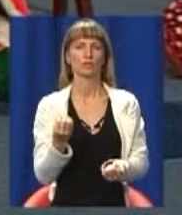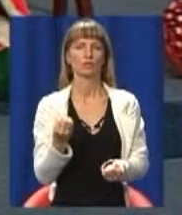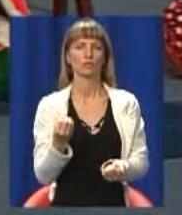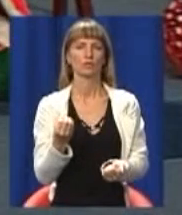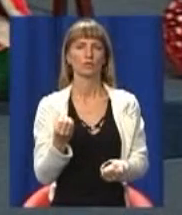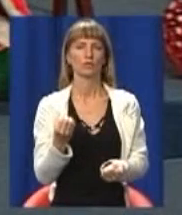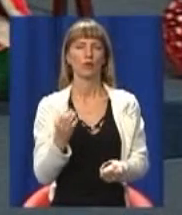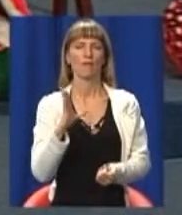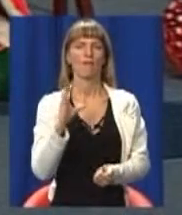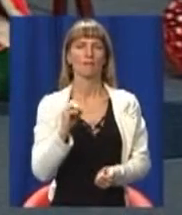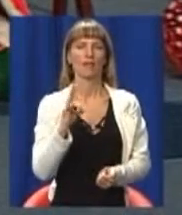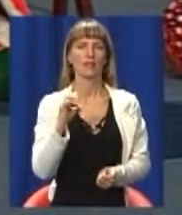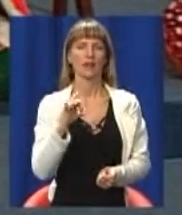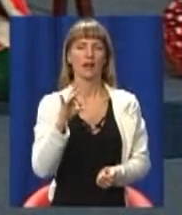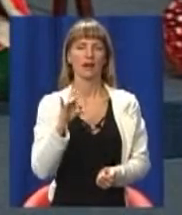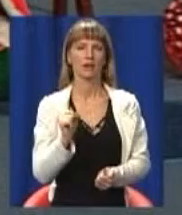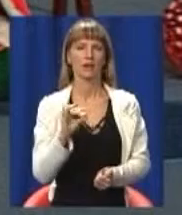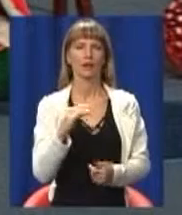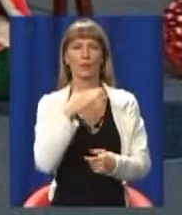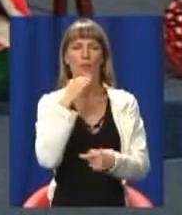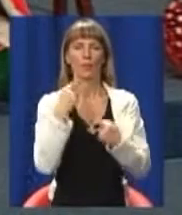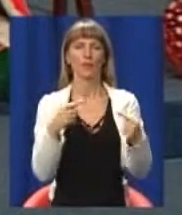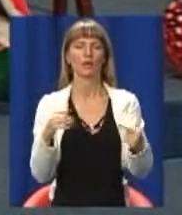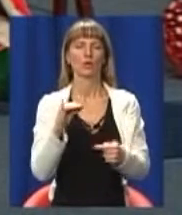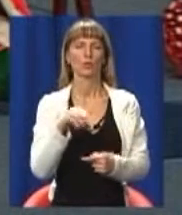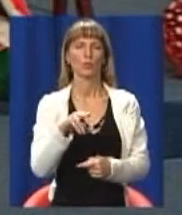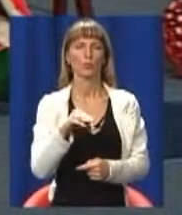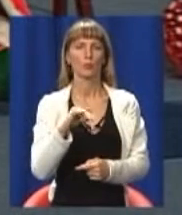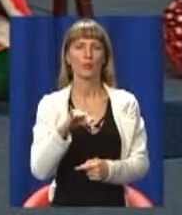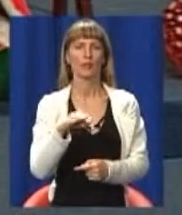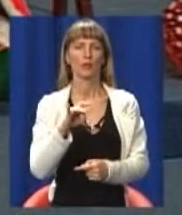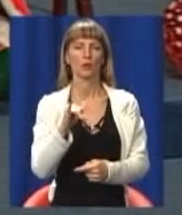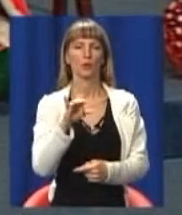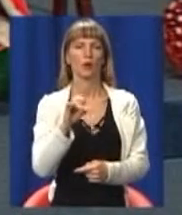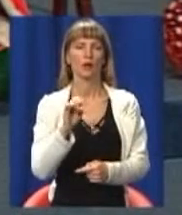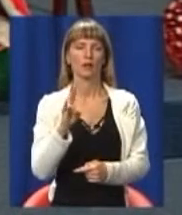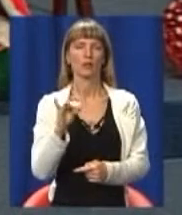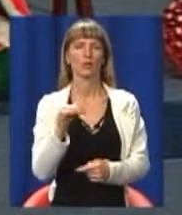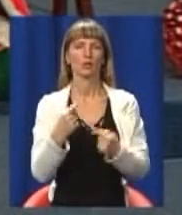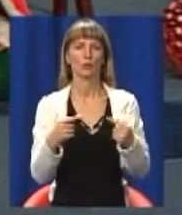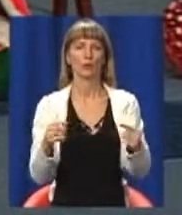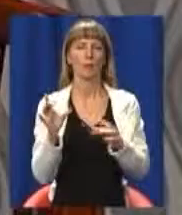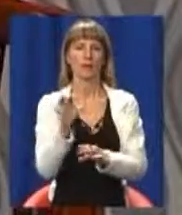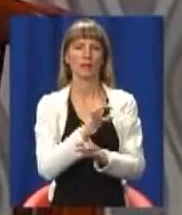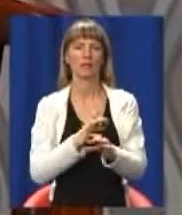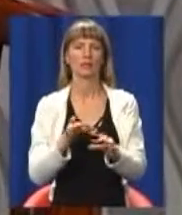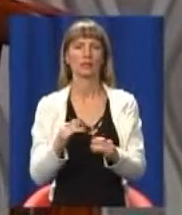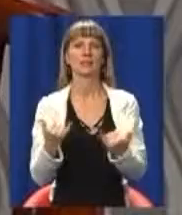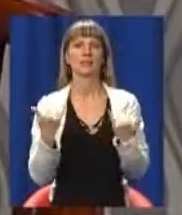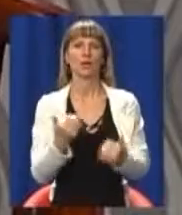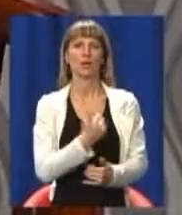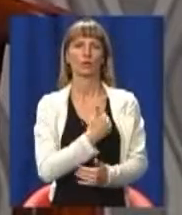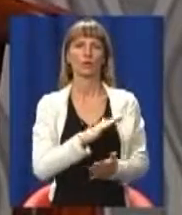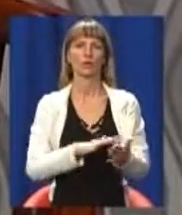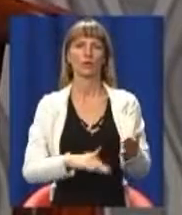планета Венера і багато-багато інших, там Юпитер, Уран, і багато-багато інших планет. Сьогодні ми